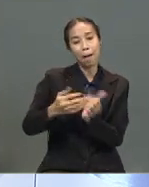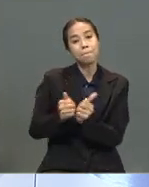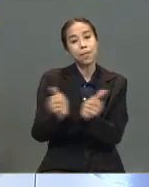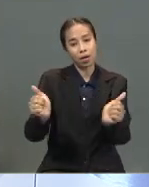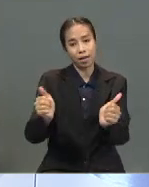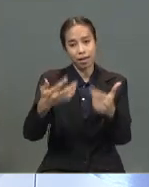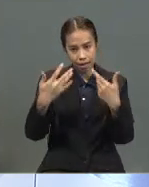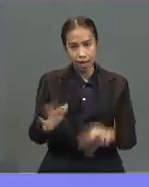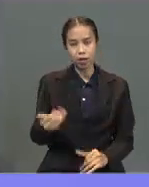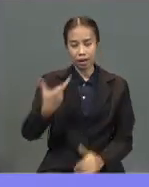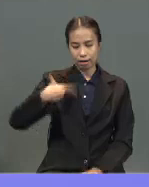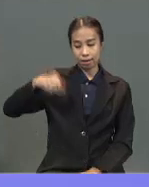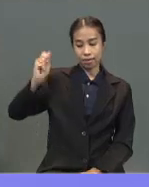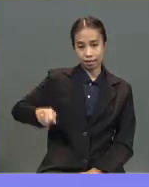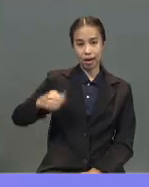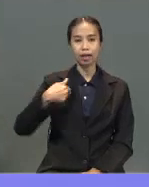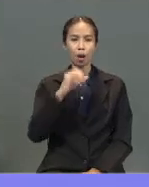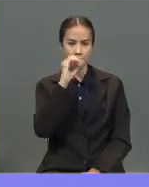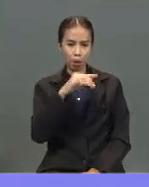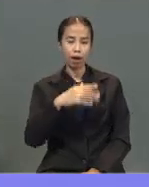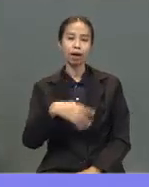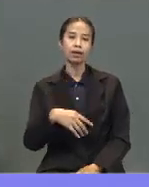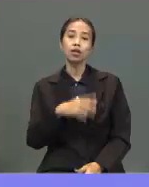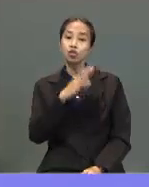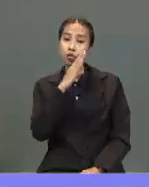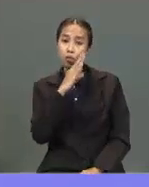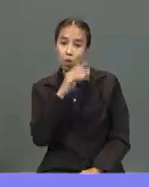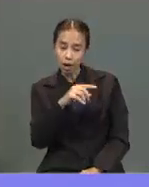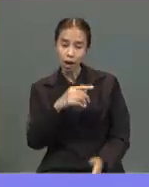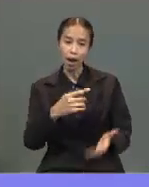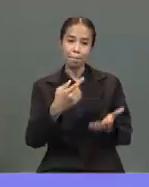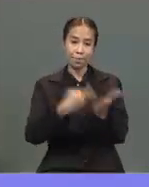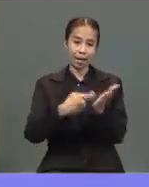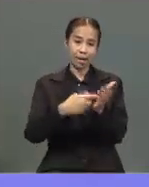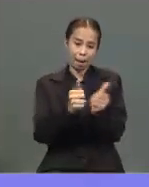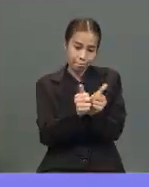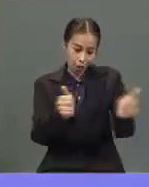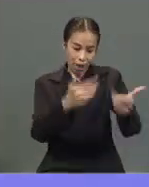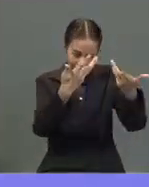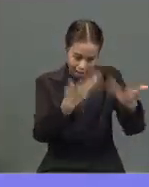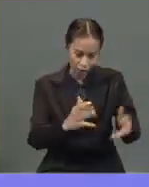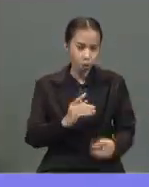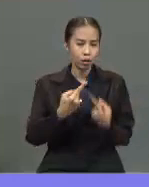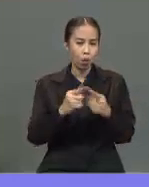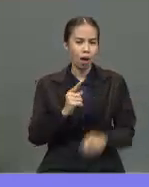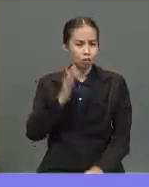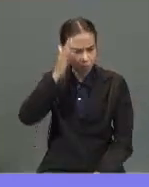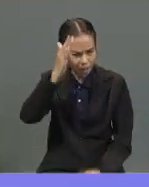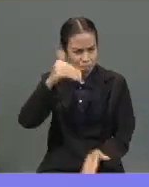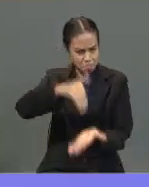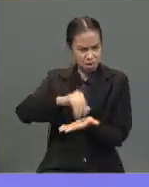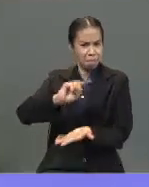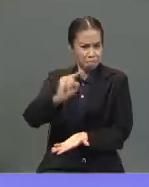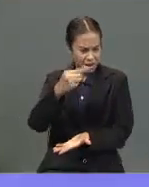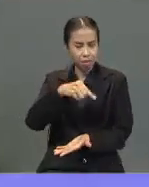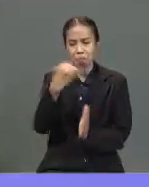เบาะกำชับเลยว่าประกันเนี่ยปล่อยออกไปแล้วเนี่ยต้องห้ามไปทำความผิดแบบเดิมๆแต่ที่นี้คือหลังจาก